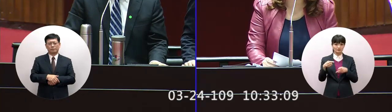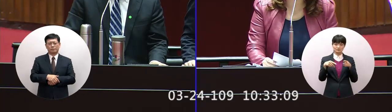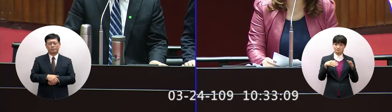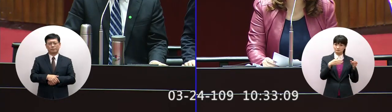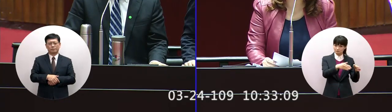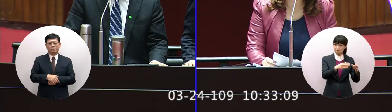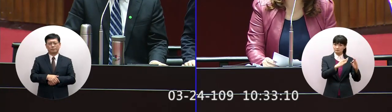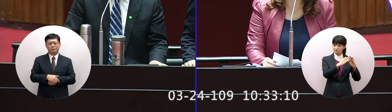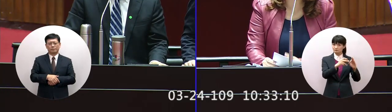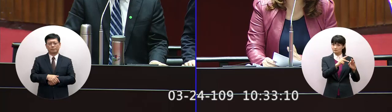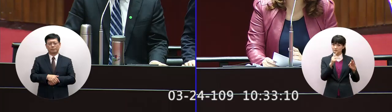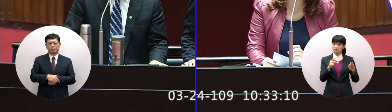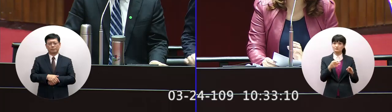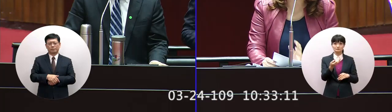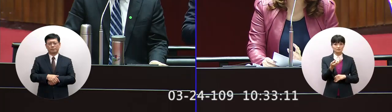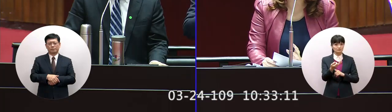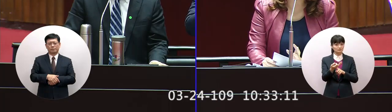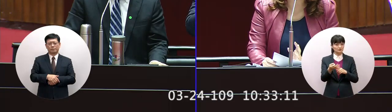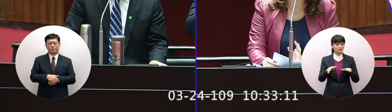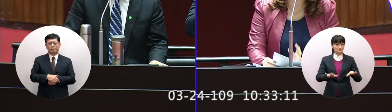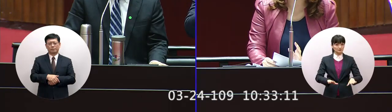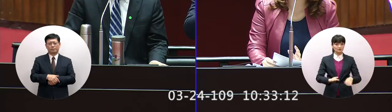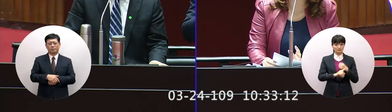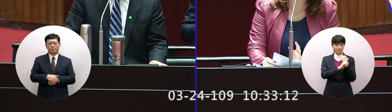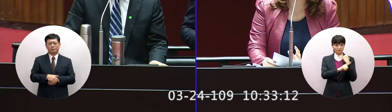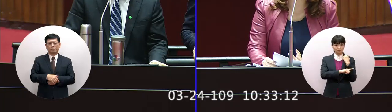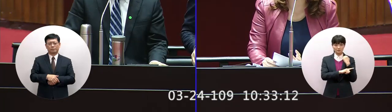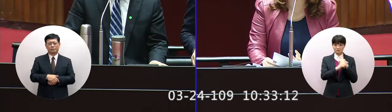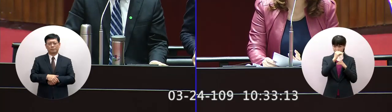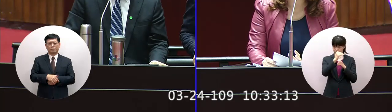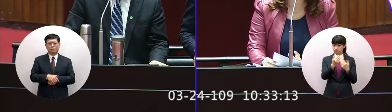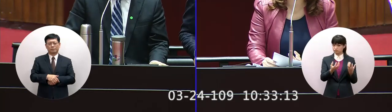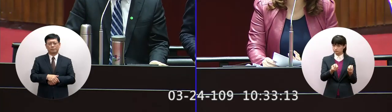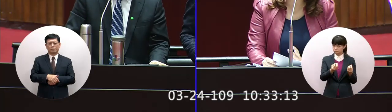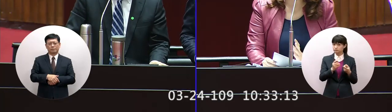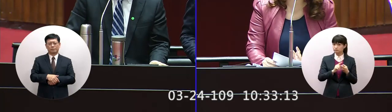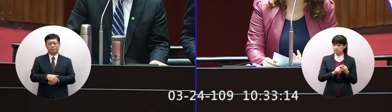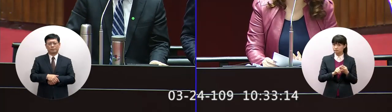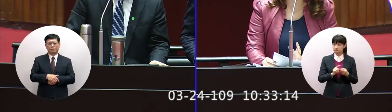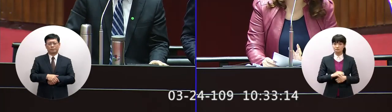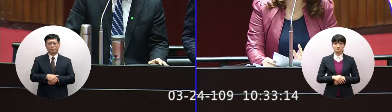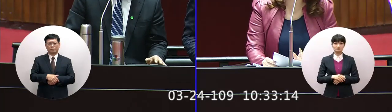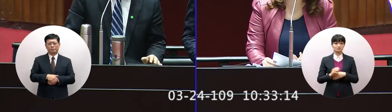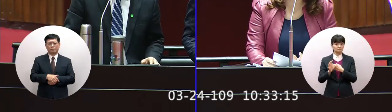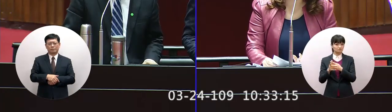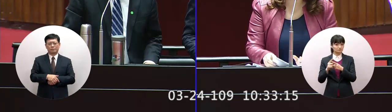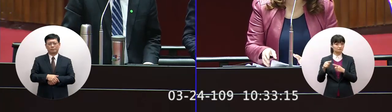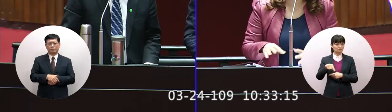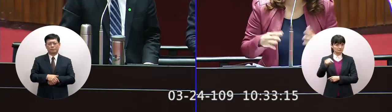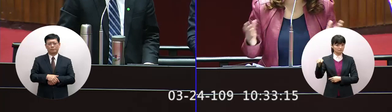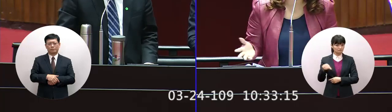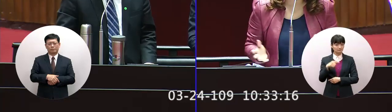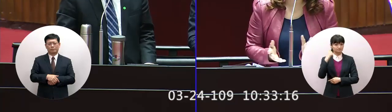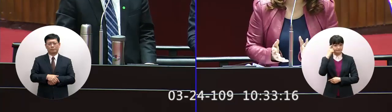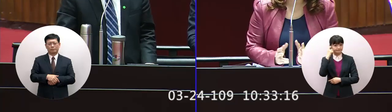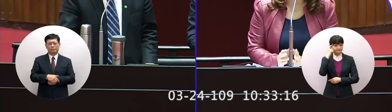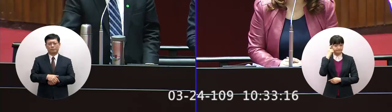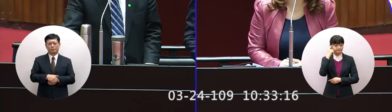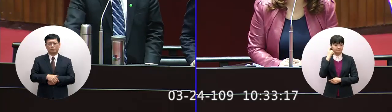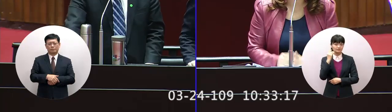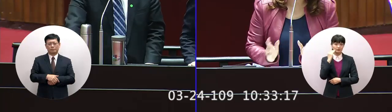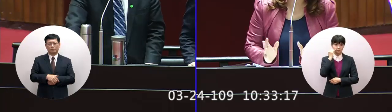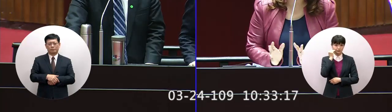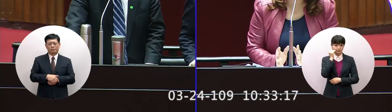们在法令上面是并没有一定的法令限制嘛。好，那有些外籍人士他要在这边就算是